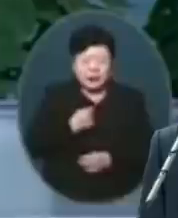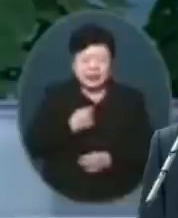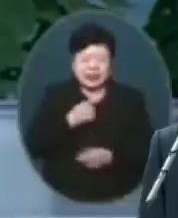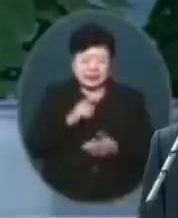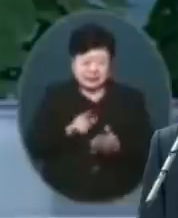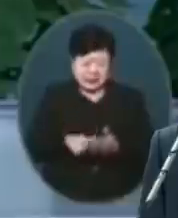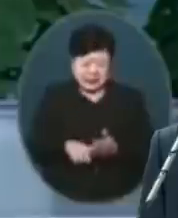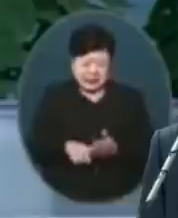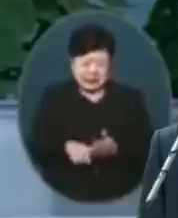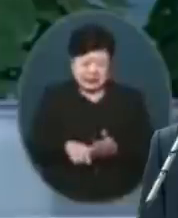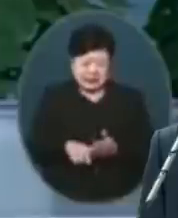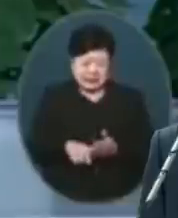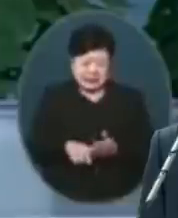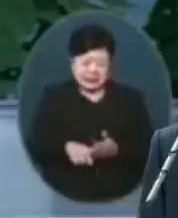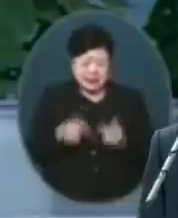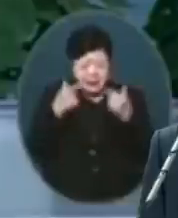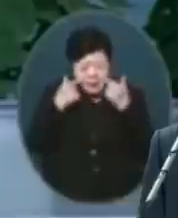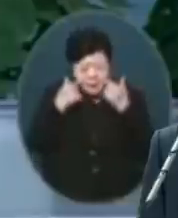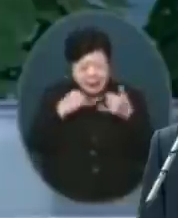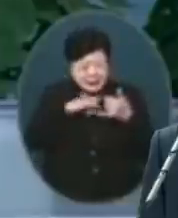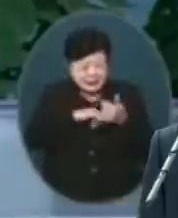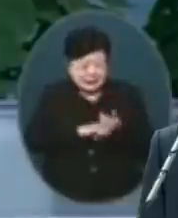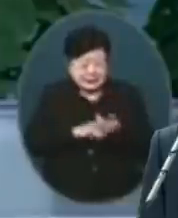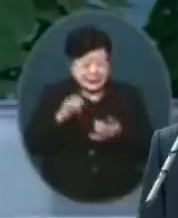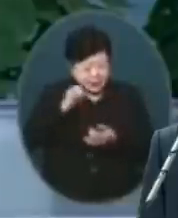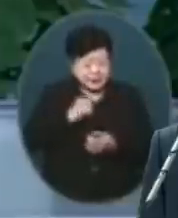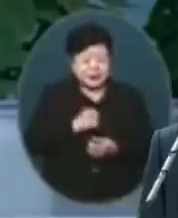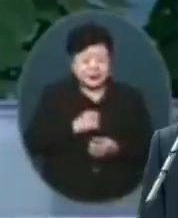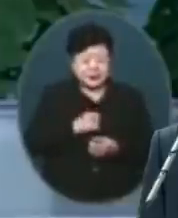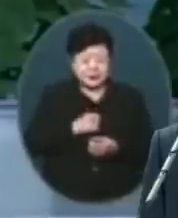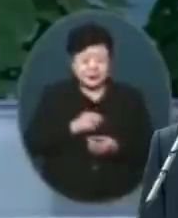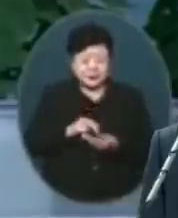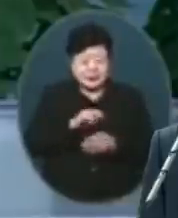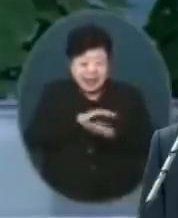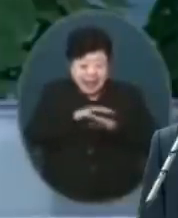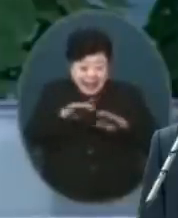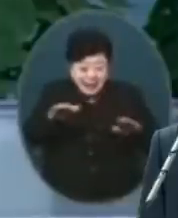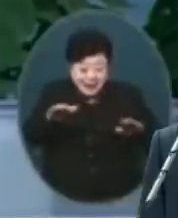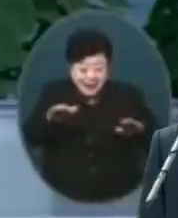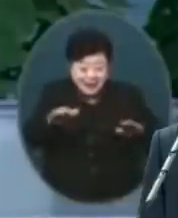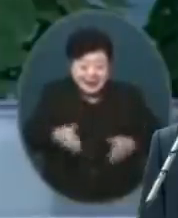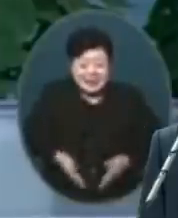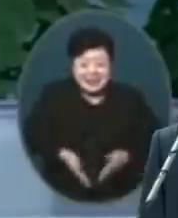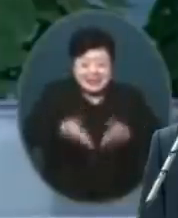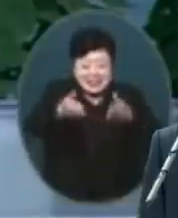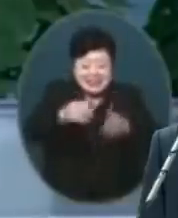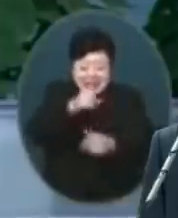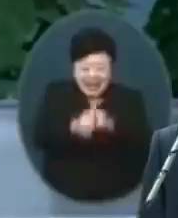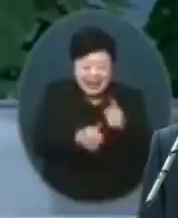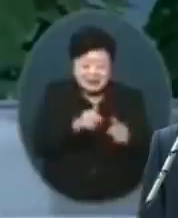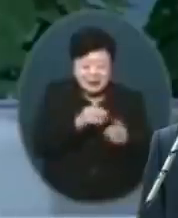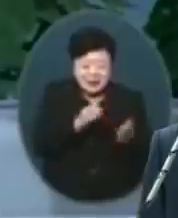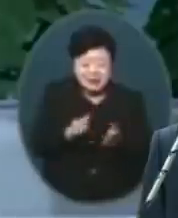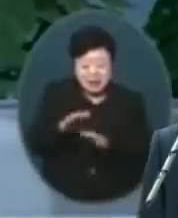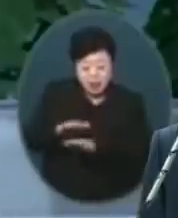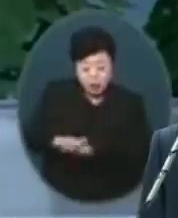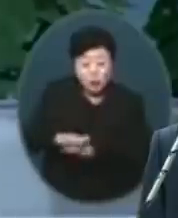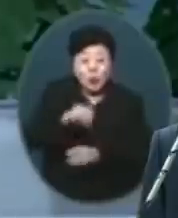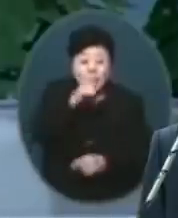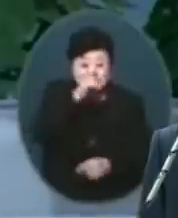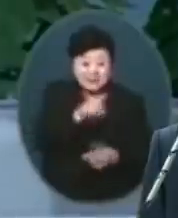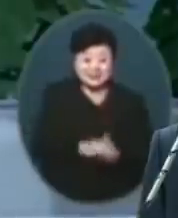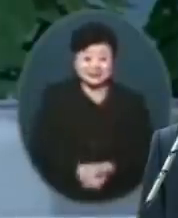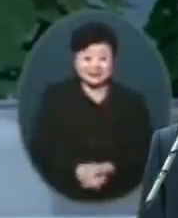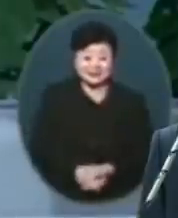때 반드시 어려운 일을 해결할 수 있는 길을 하나님이 예비해 놓고 계신다는 것을 알